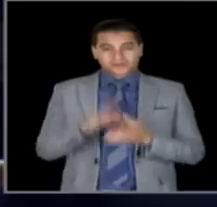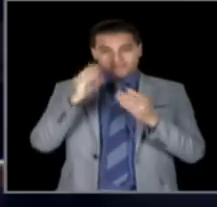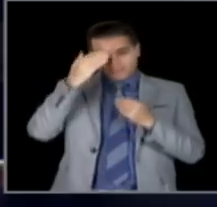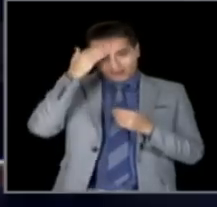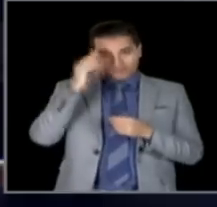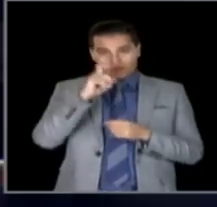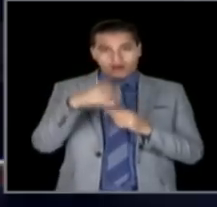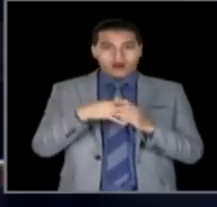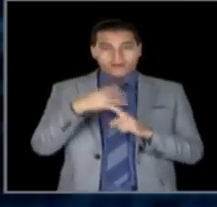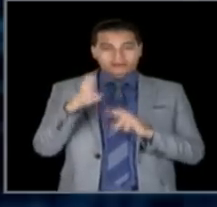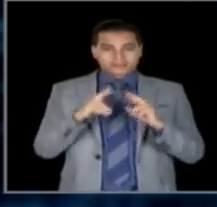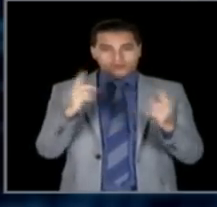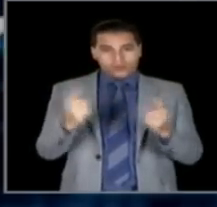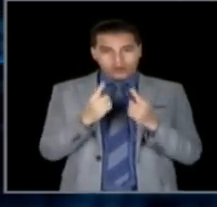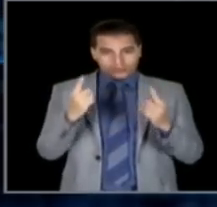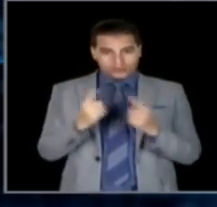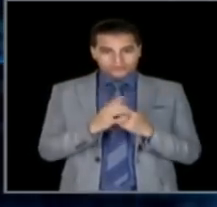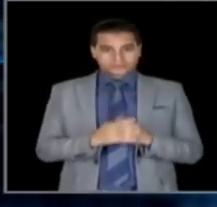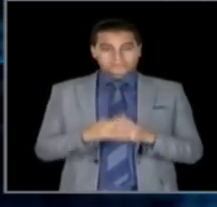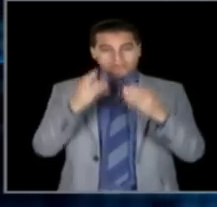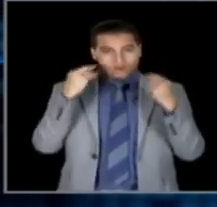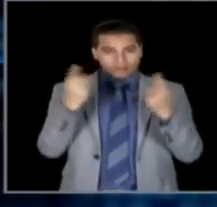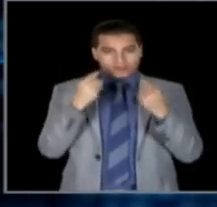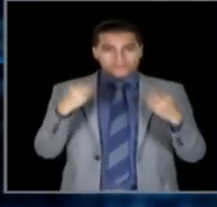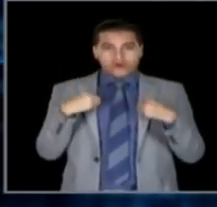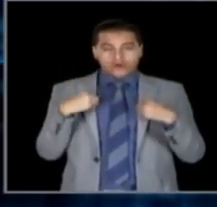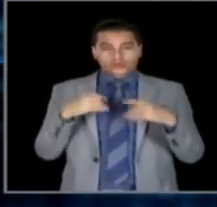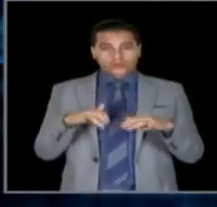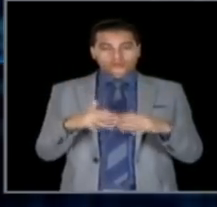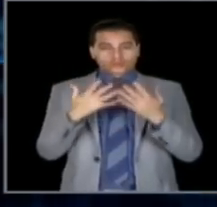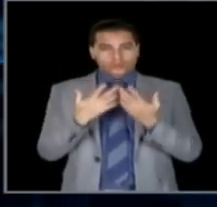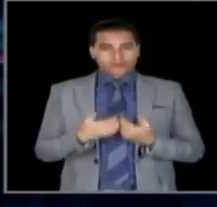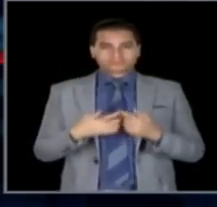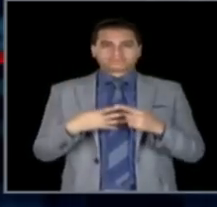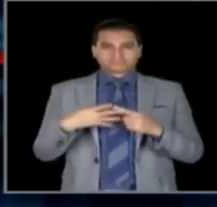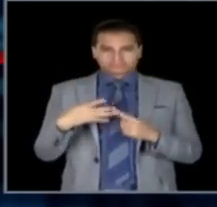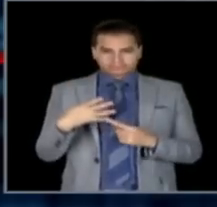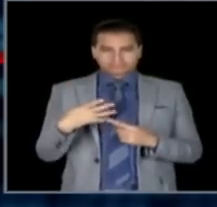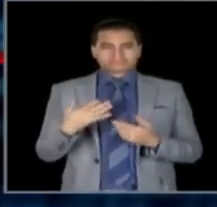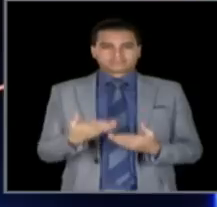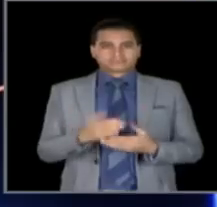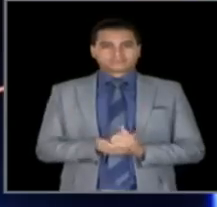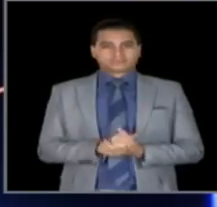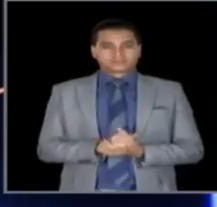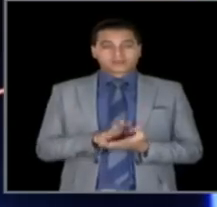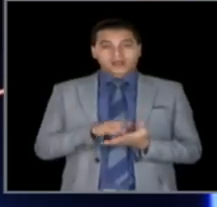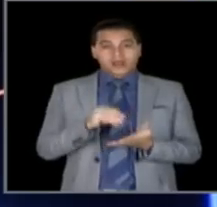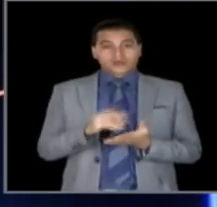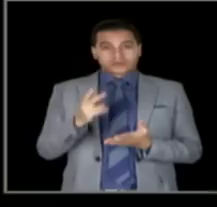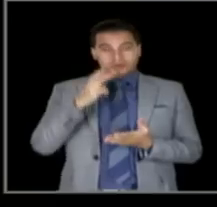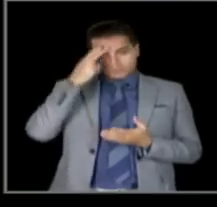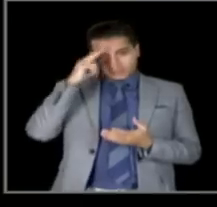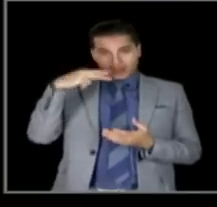فقرة المعرفة أربع أسئلة واحد لواحد. معلومات عامة، رياضة، تكنولوجيا، وقدرات ذهنية. أول اثنين